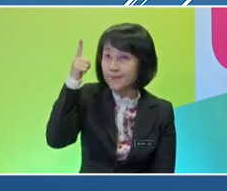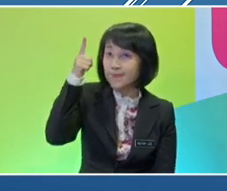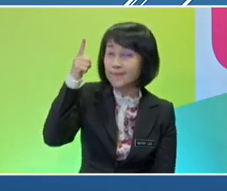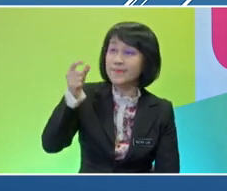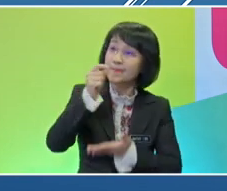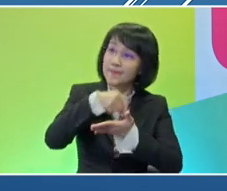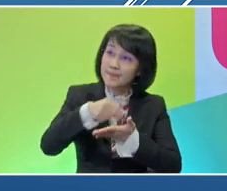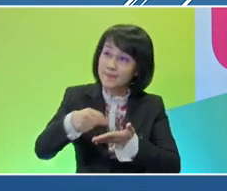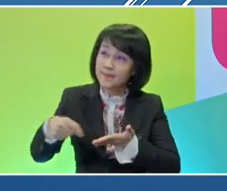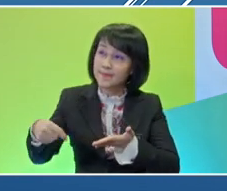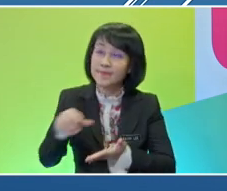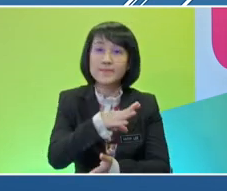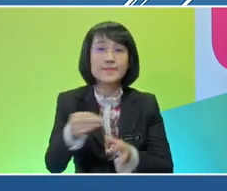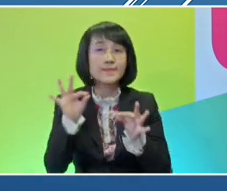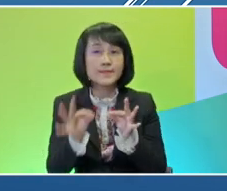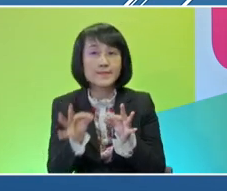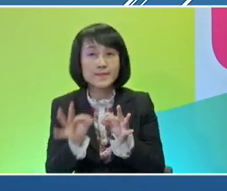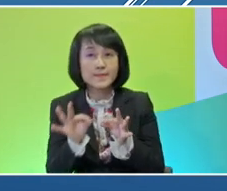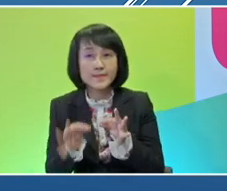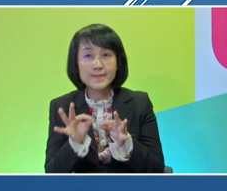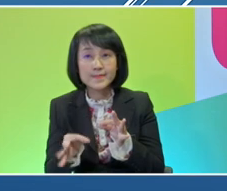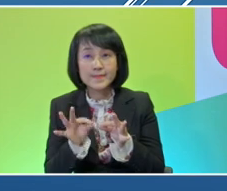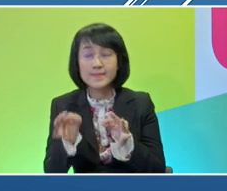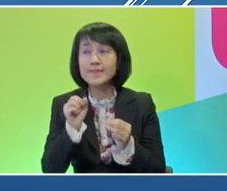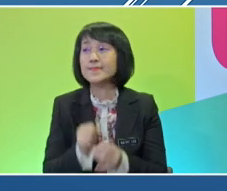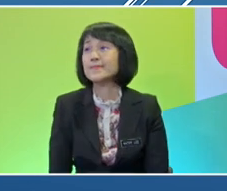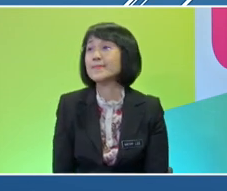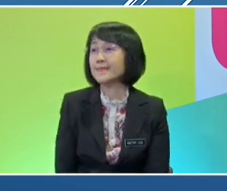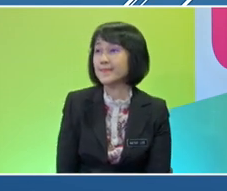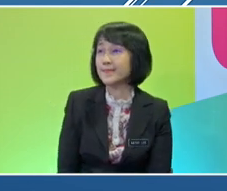ketiga menulis yang keempat menterjemah